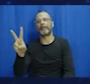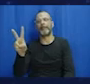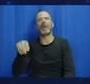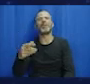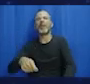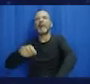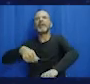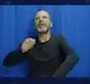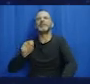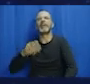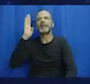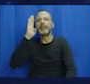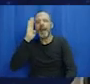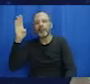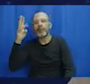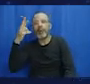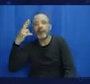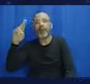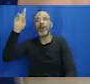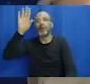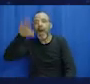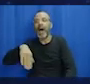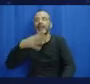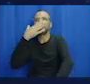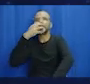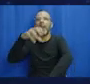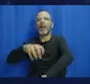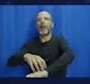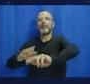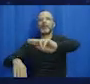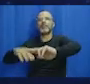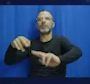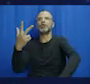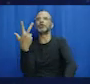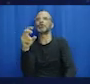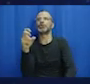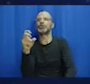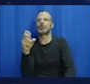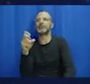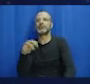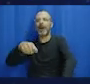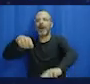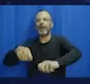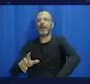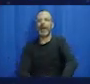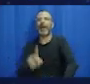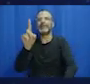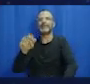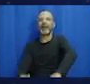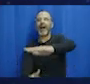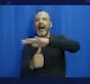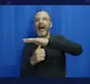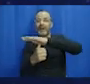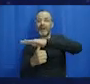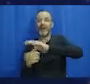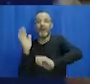كم عضو كنيست مؤمن بفكرة هدم الأقصى وبناء الهيكل؟ أكثر من 30 عضو كنيست وأكثر من 11 وزير يؤمنون